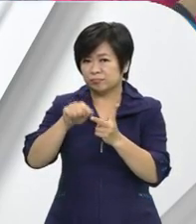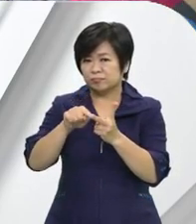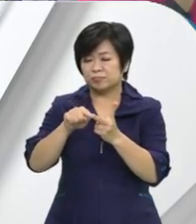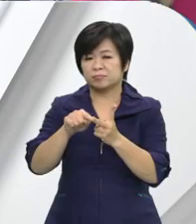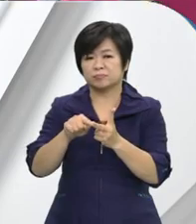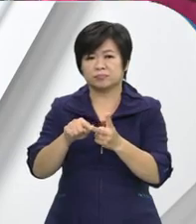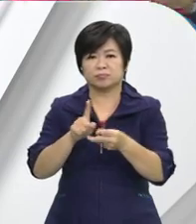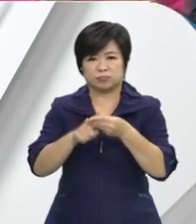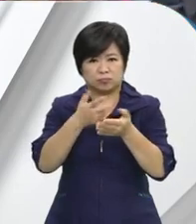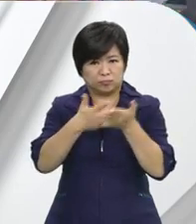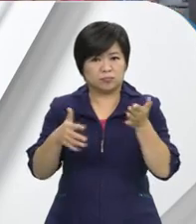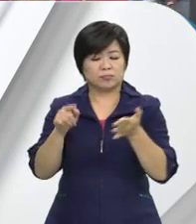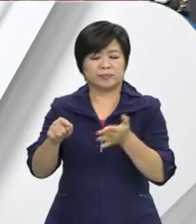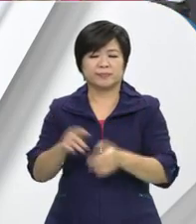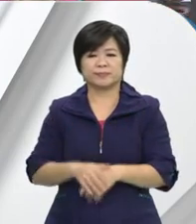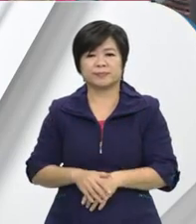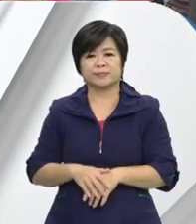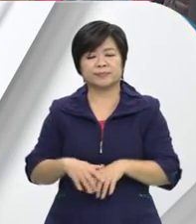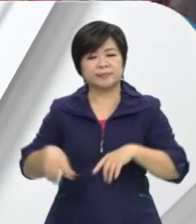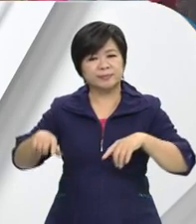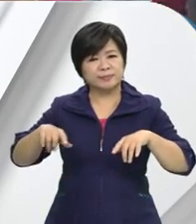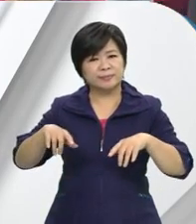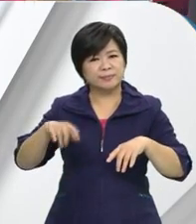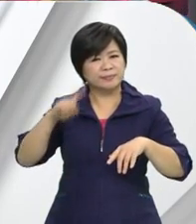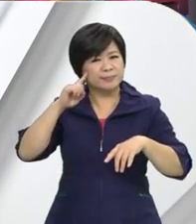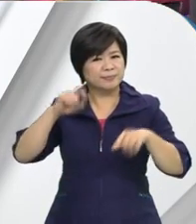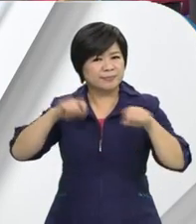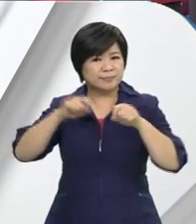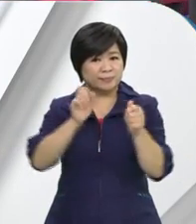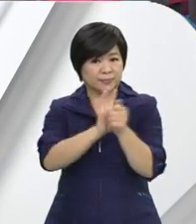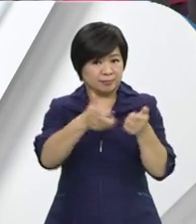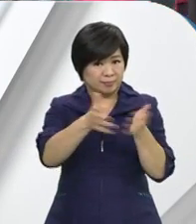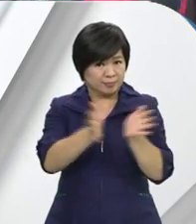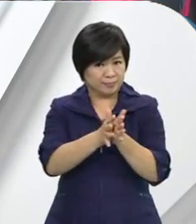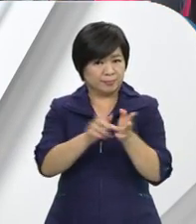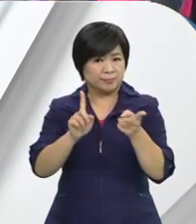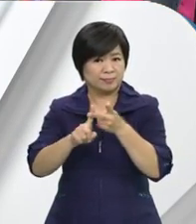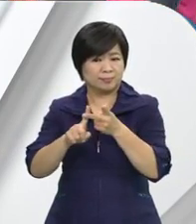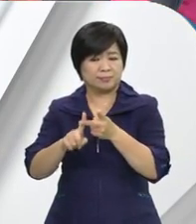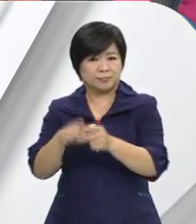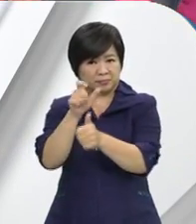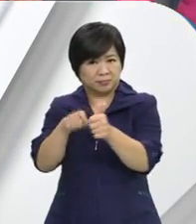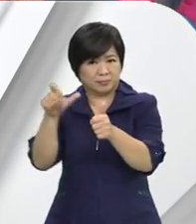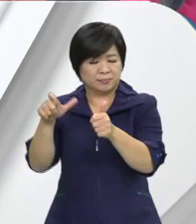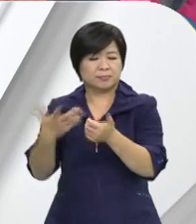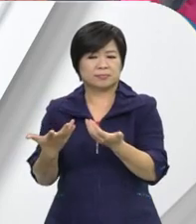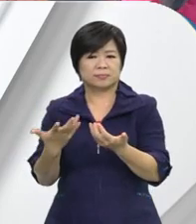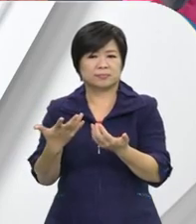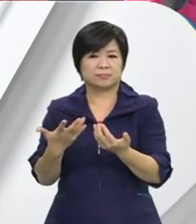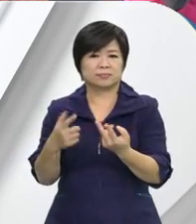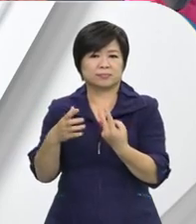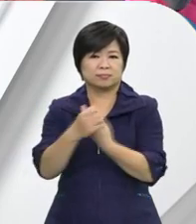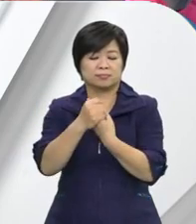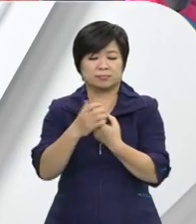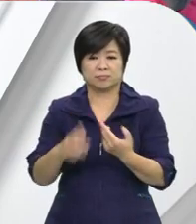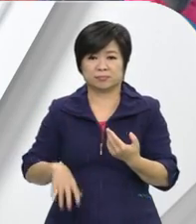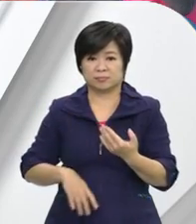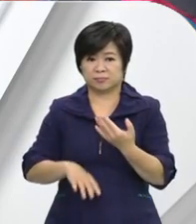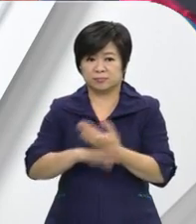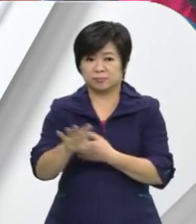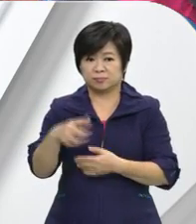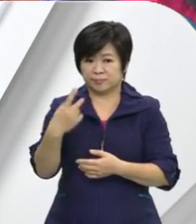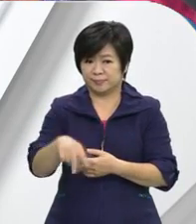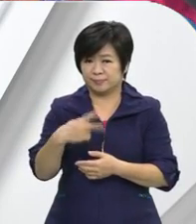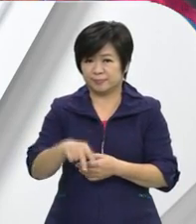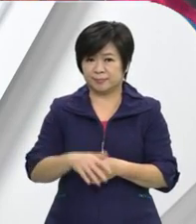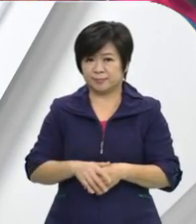一个主流，也就是说有一个技术服务团跟一个劳动室这样子的一个规划。那另外一个二呢，就